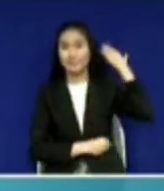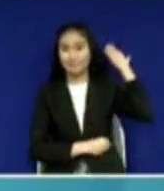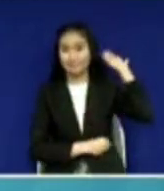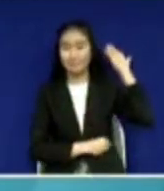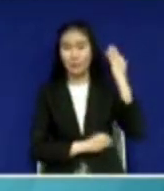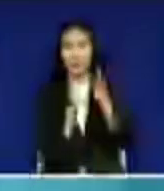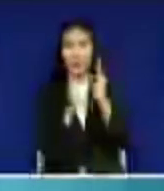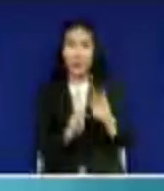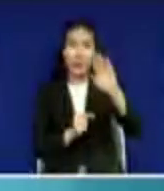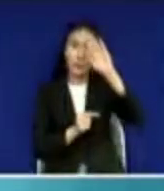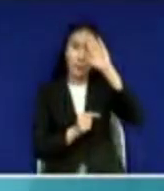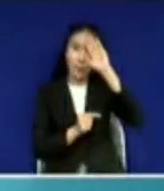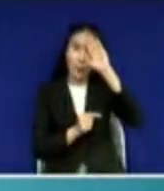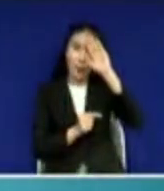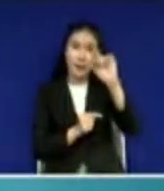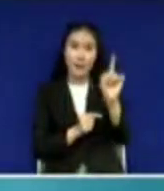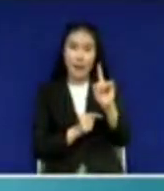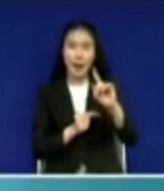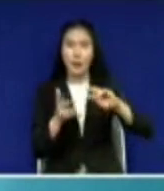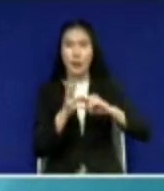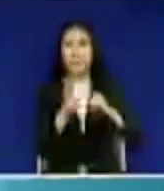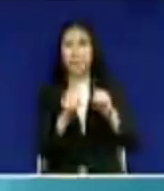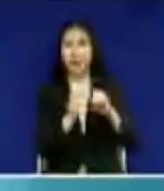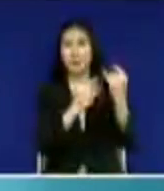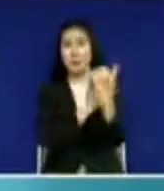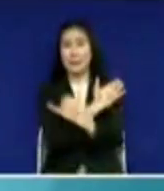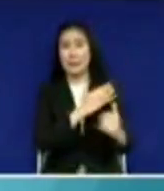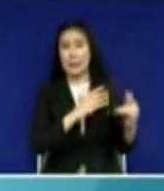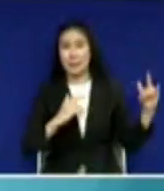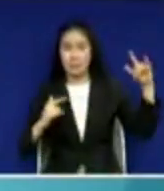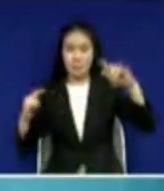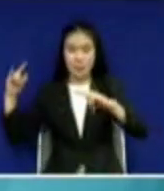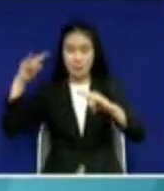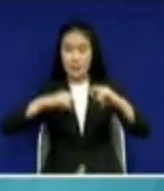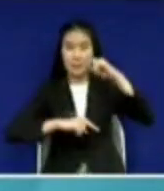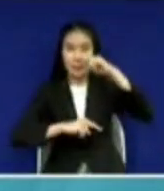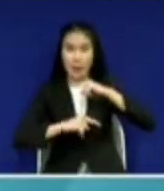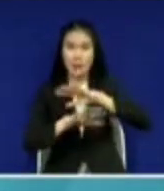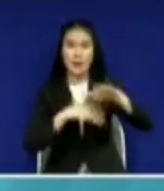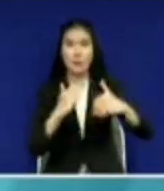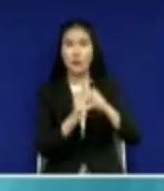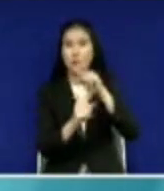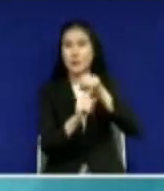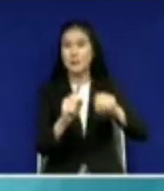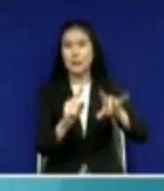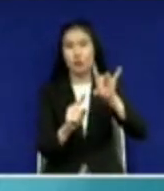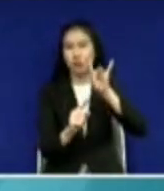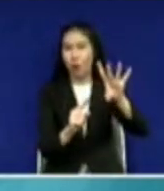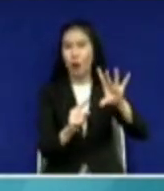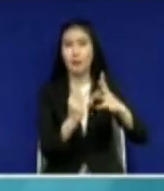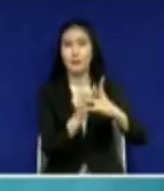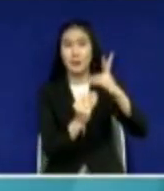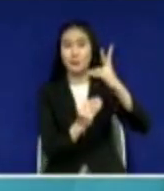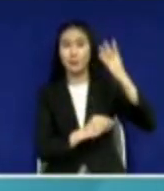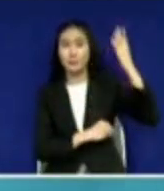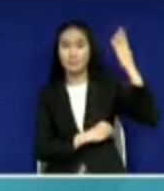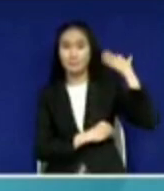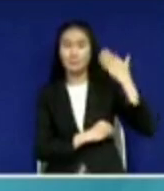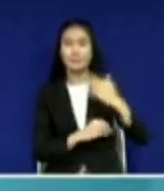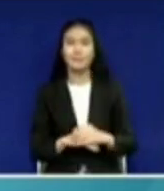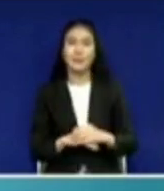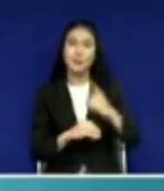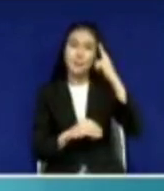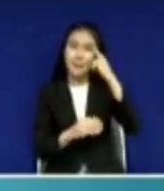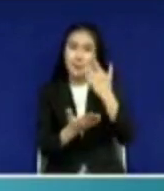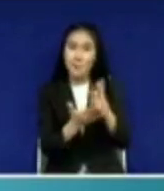ผู้ป่วยส่วนใหญ่เป็นผู้ป่วยที่เดินทางกลับมาจากต่างประเทศค่ะทั้ง 100% เลยในช่วง2สัปดาห์ที่ผ่านมาโดยถ้าจำแนกต